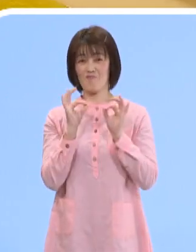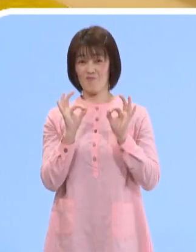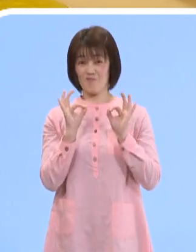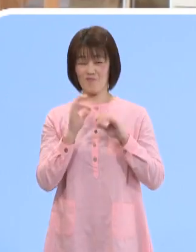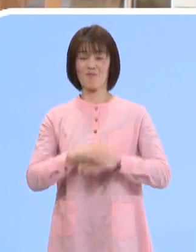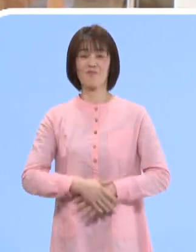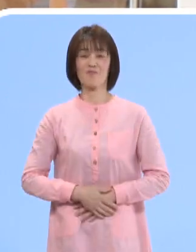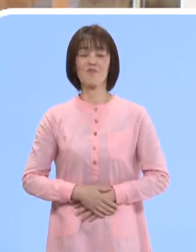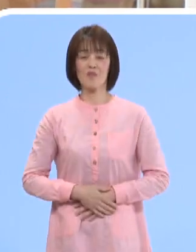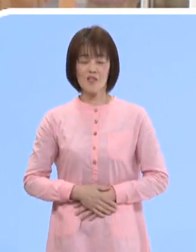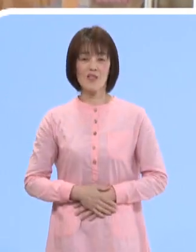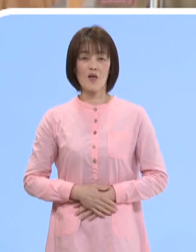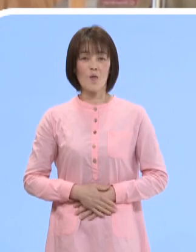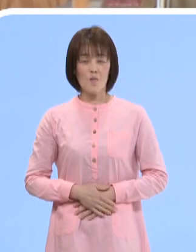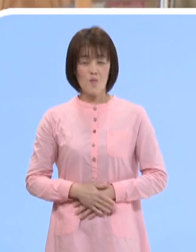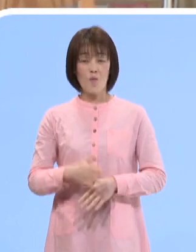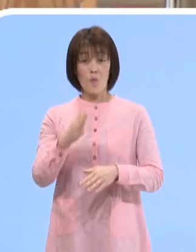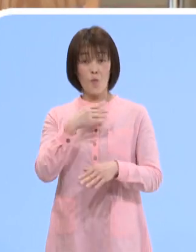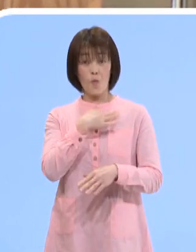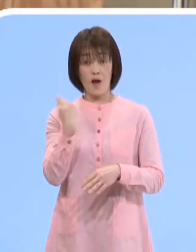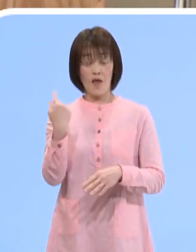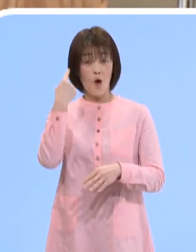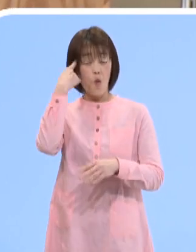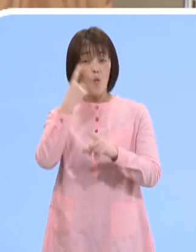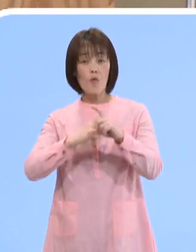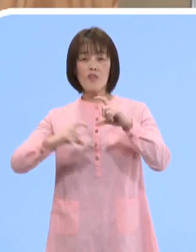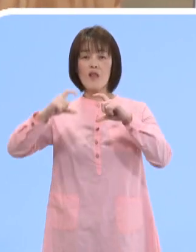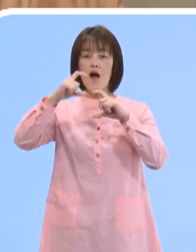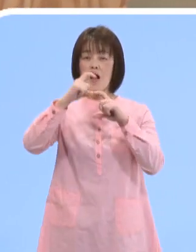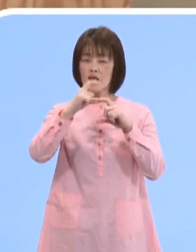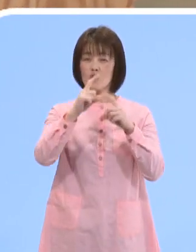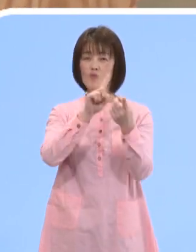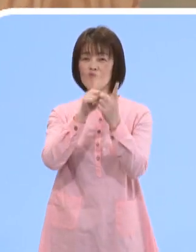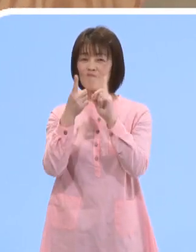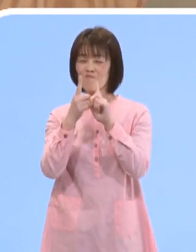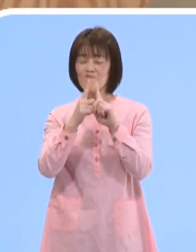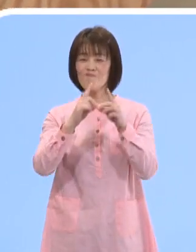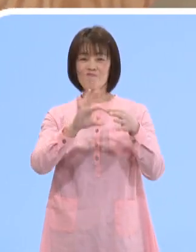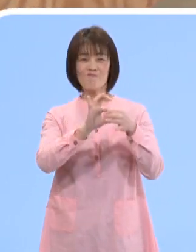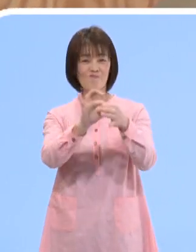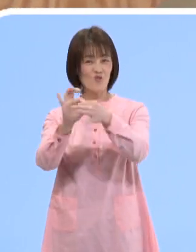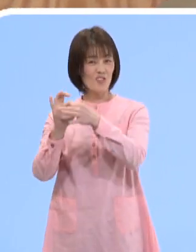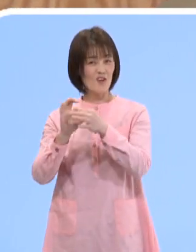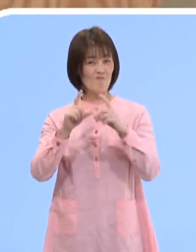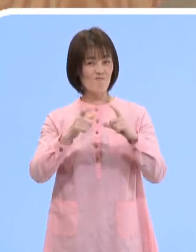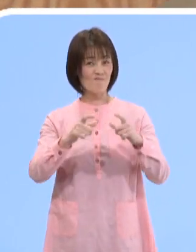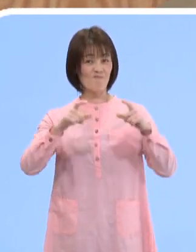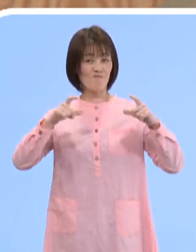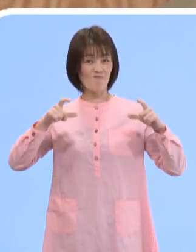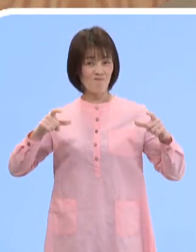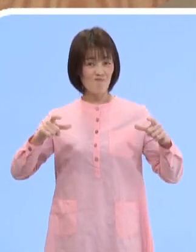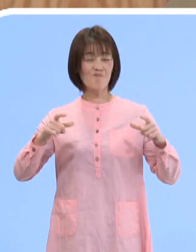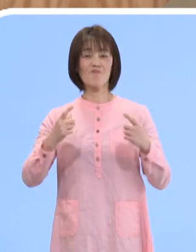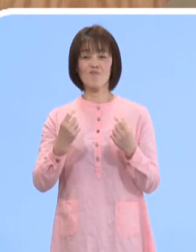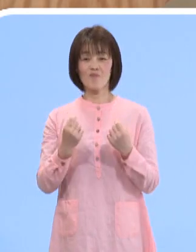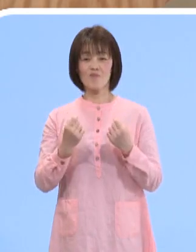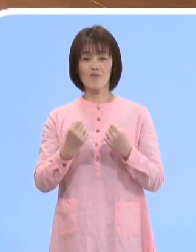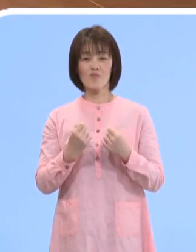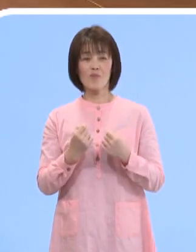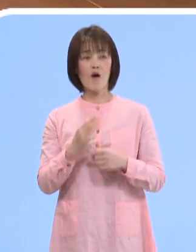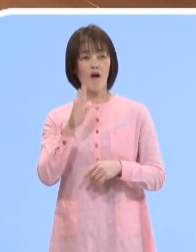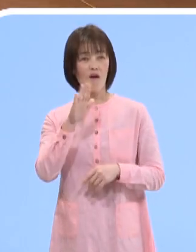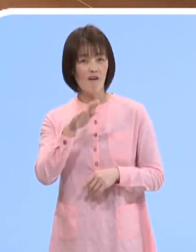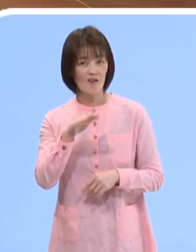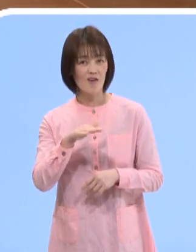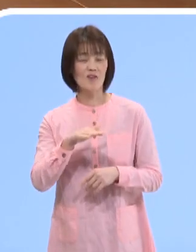してますね。僕たちだけでは想像つかなかったつながりとか広がりがどんどんできていってるような感じですかね。 いや、